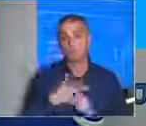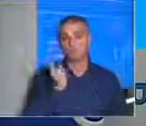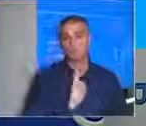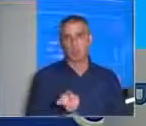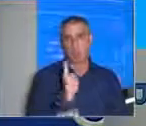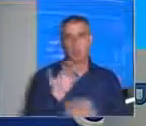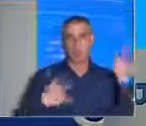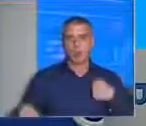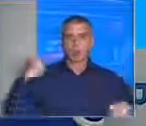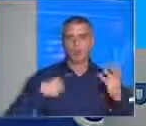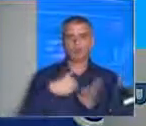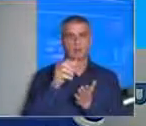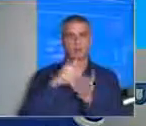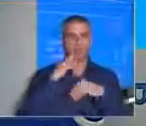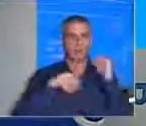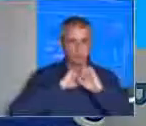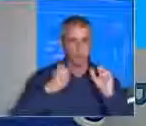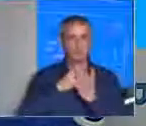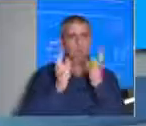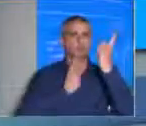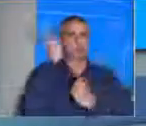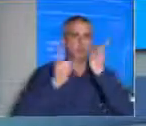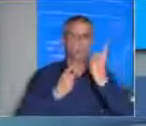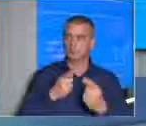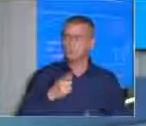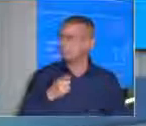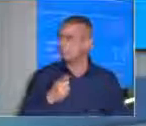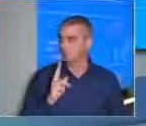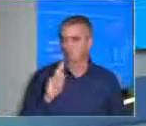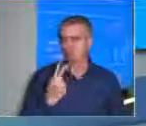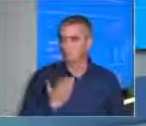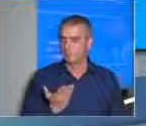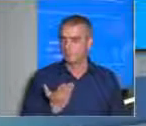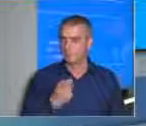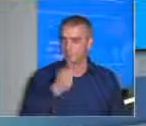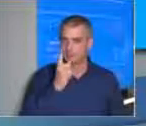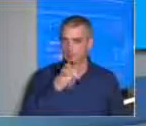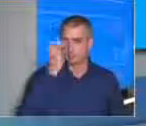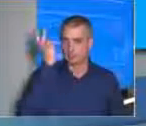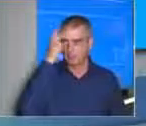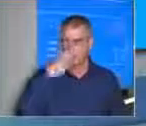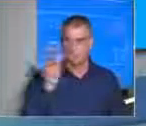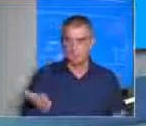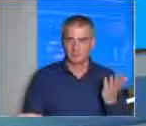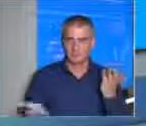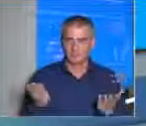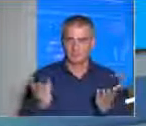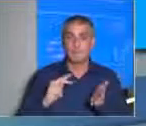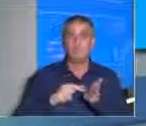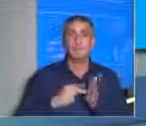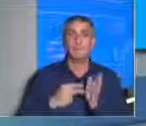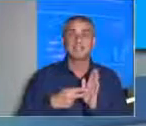שיקר ורימה וממשיך בגרעין וממשיך בטילים. אבל עוד פעם, אתה צריך להבין